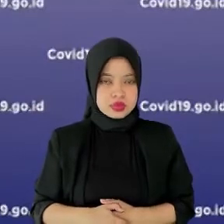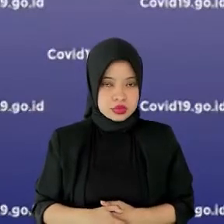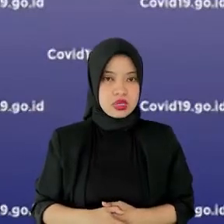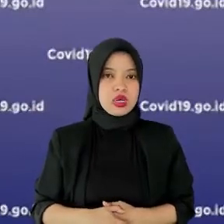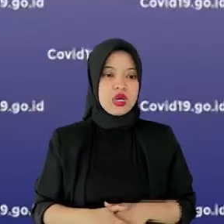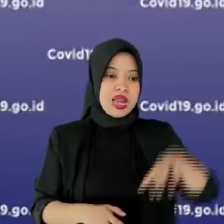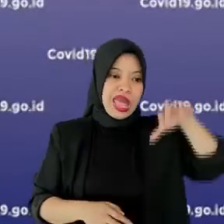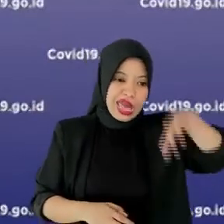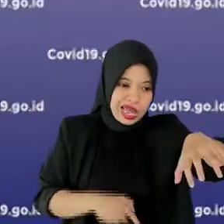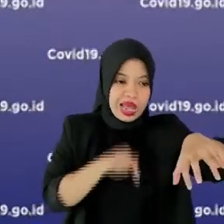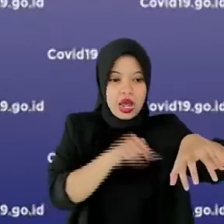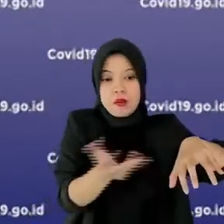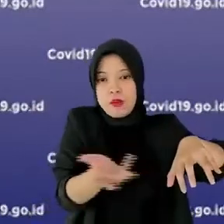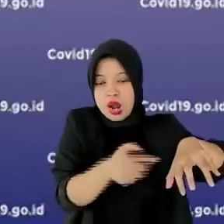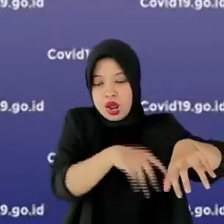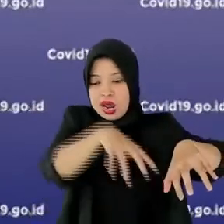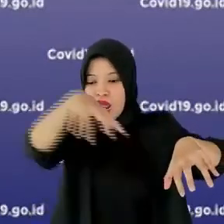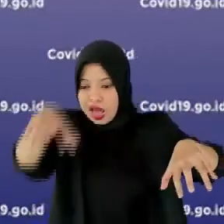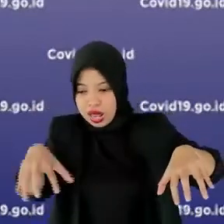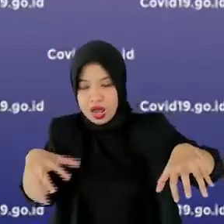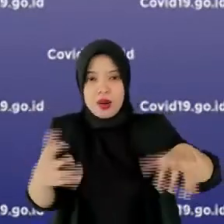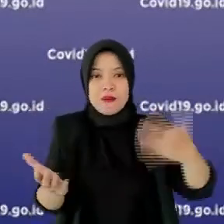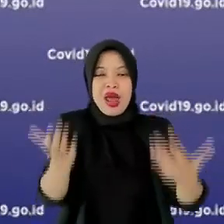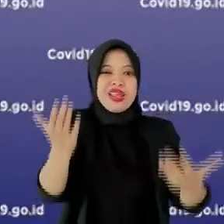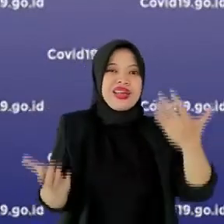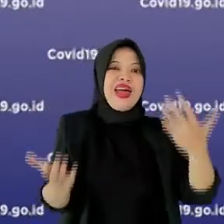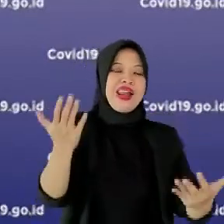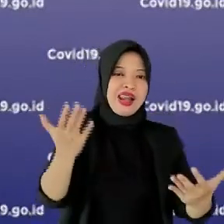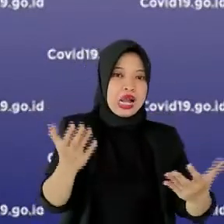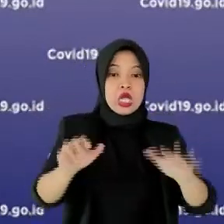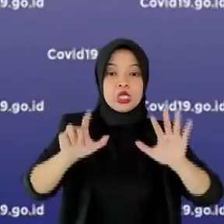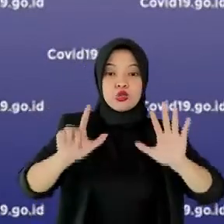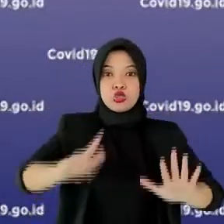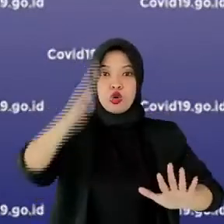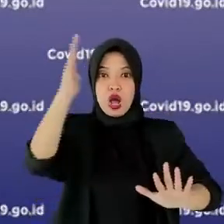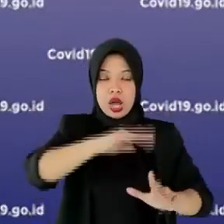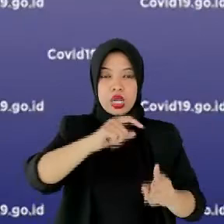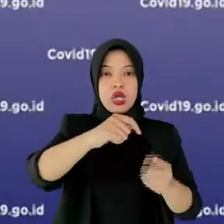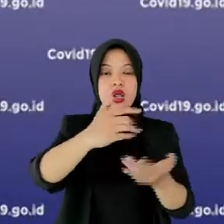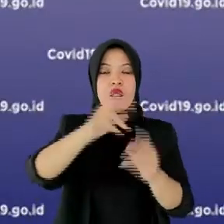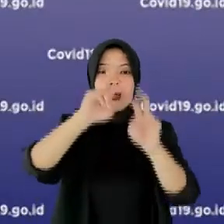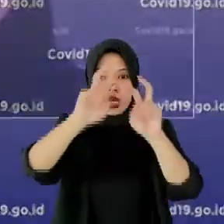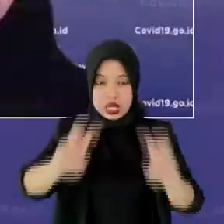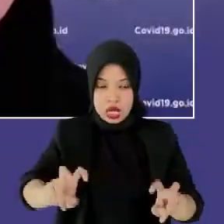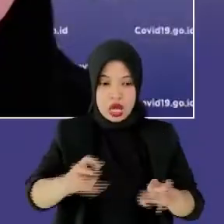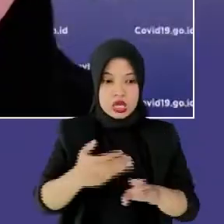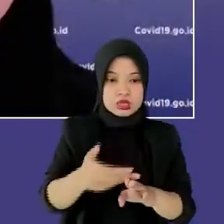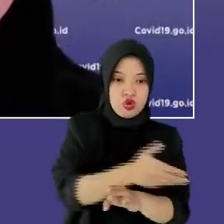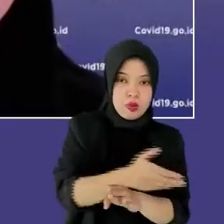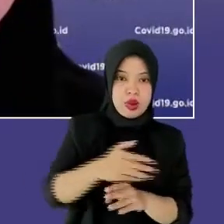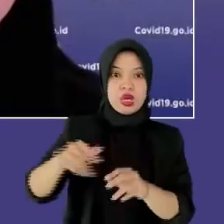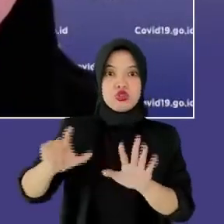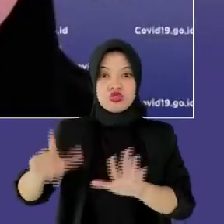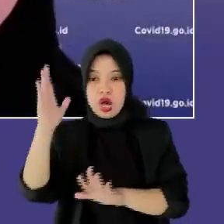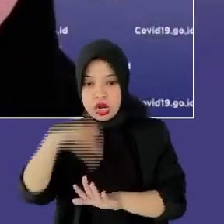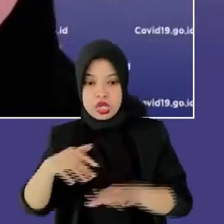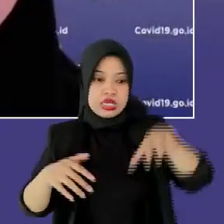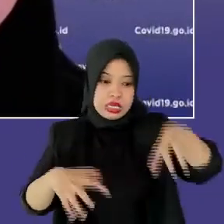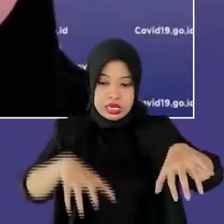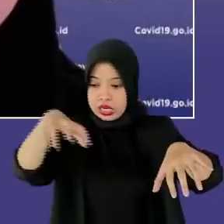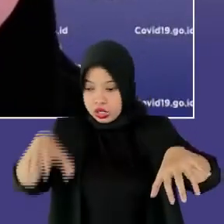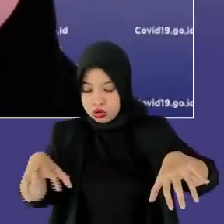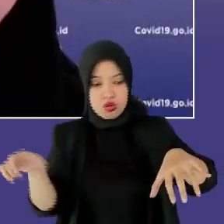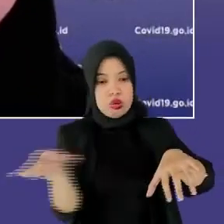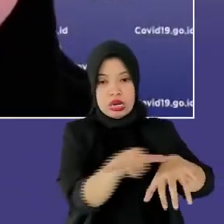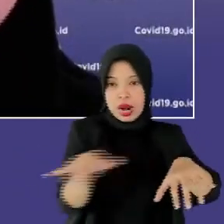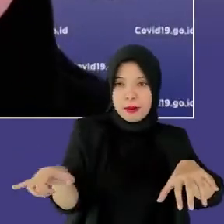daerah tersebut dan daerah tersebut juga, maksudnya gini, 7 hari itu 7 hari sebelumnya dengan 7 hari sesudahnya, daerah yang itu dengan daerah yang